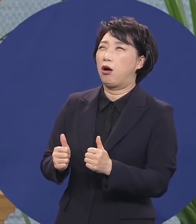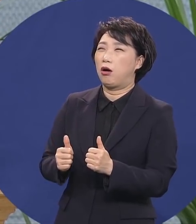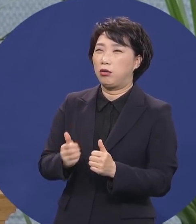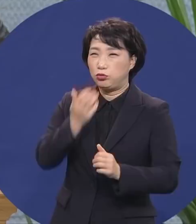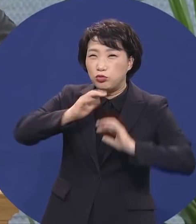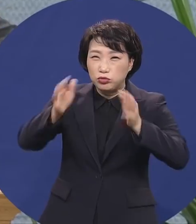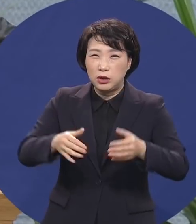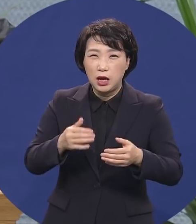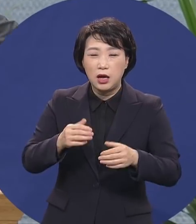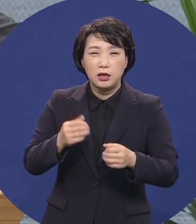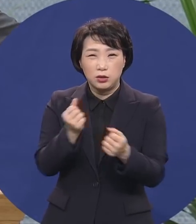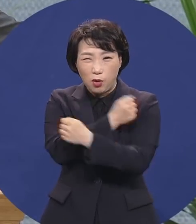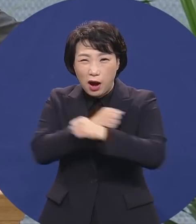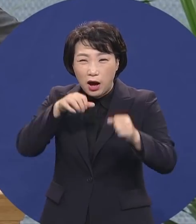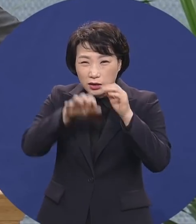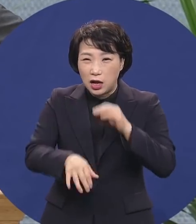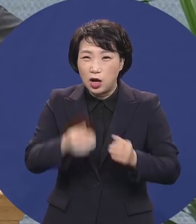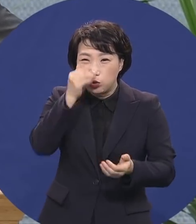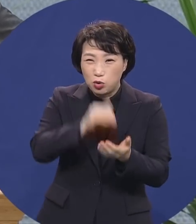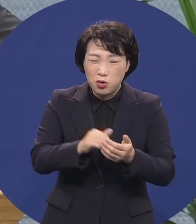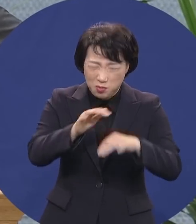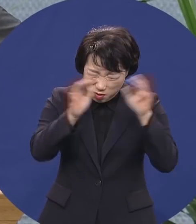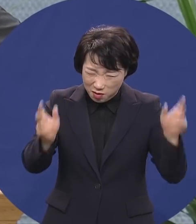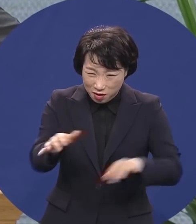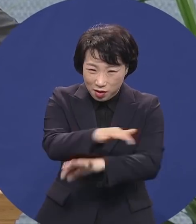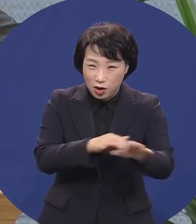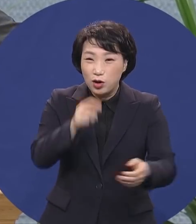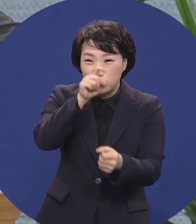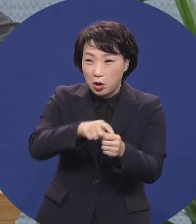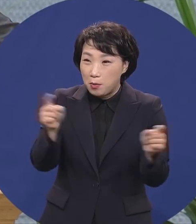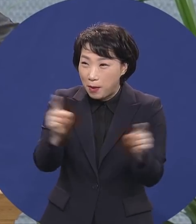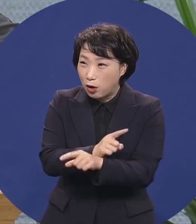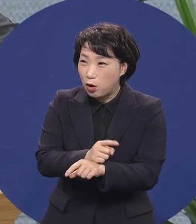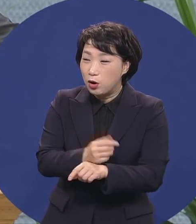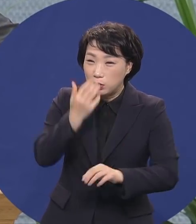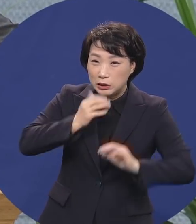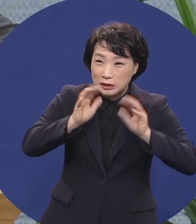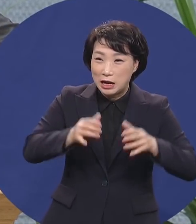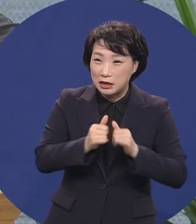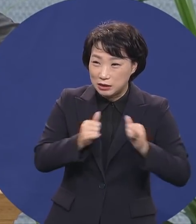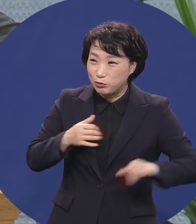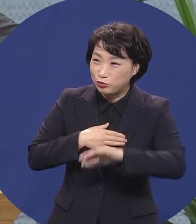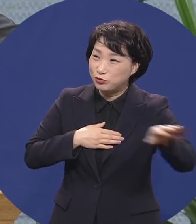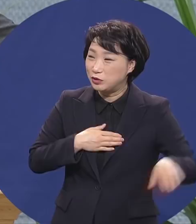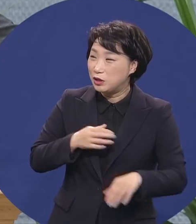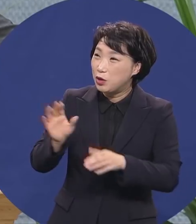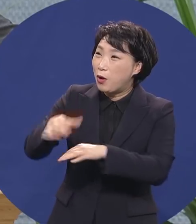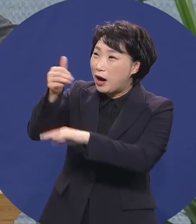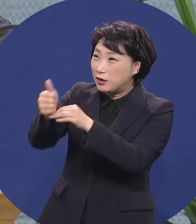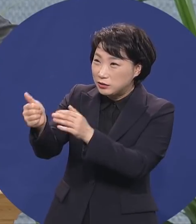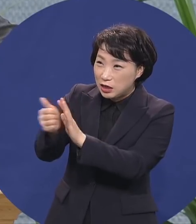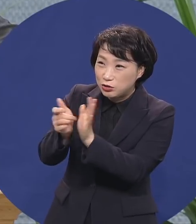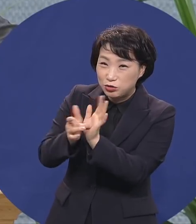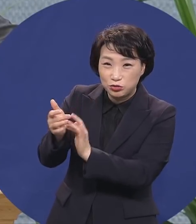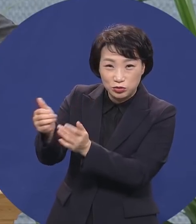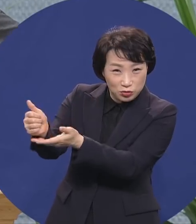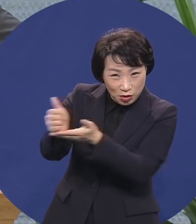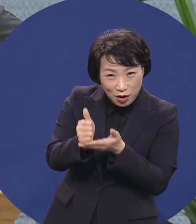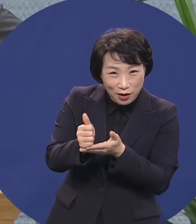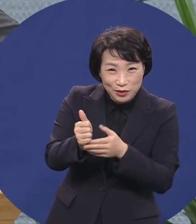광야의 산 돌이 다 떡이 돼버렸네. 우리 이스라엘 민족은 저분만 왕으로 오시면 저분 옆에서